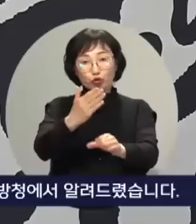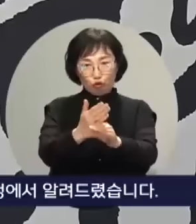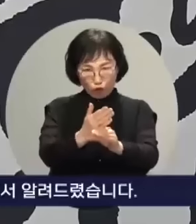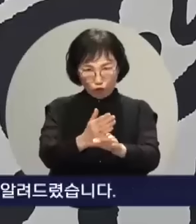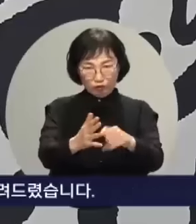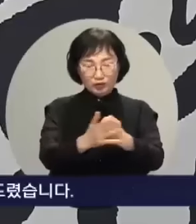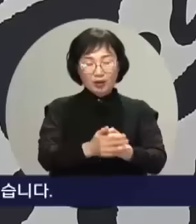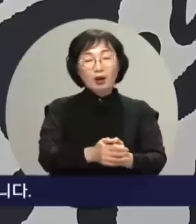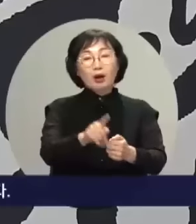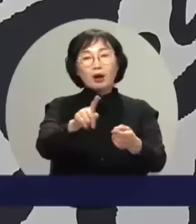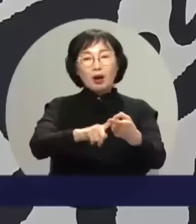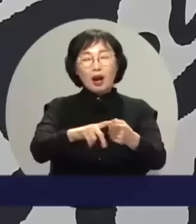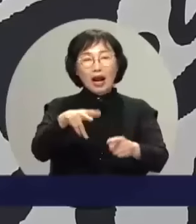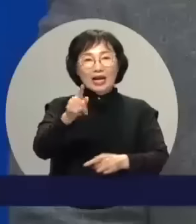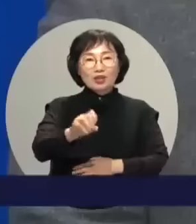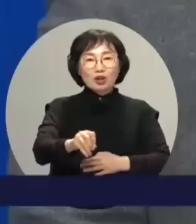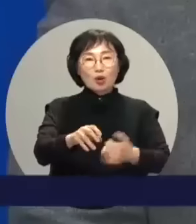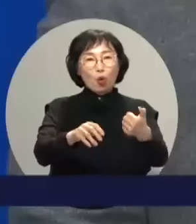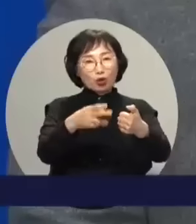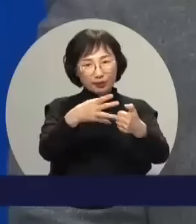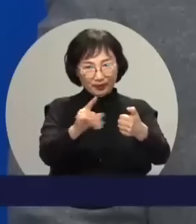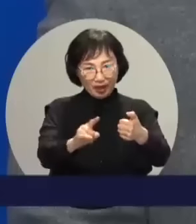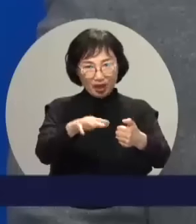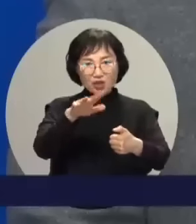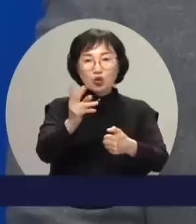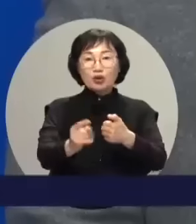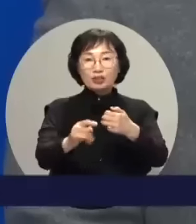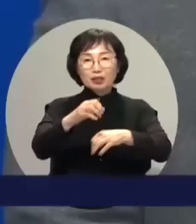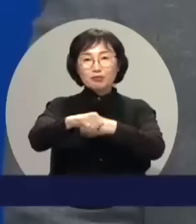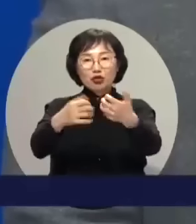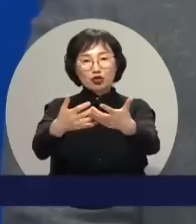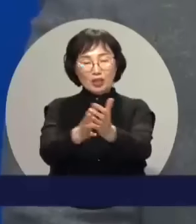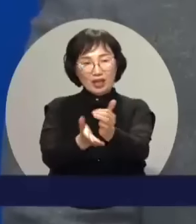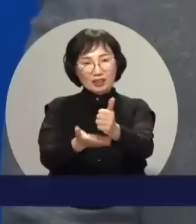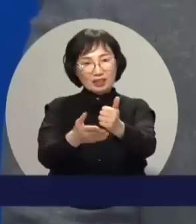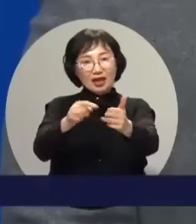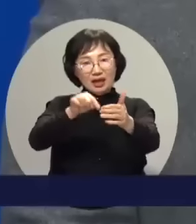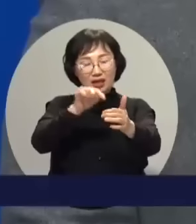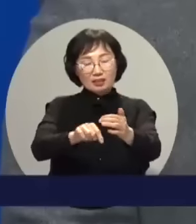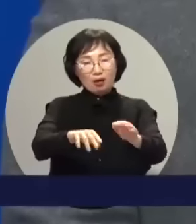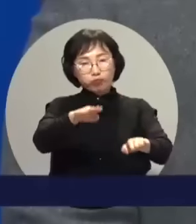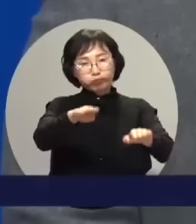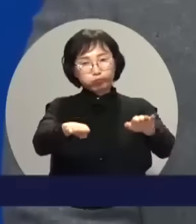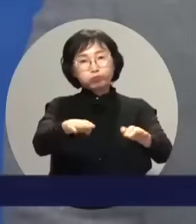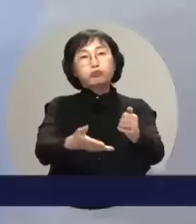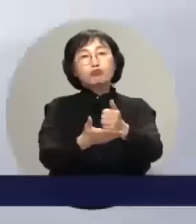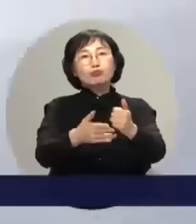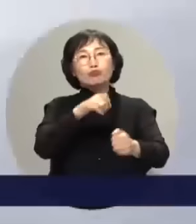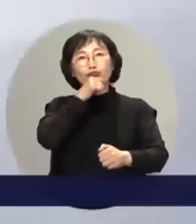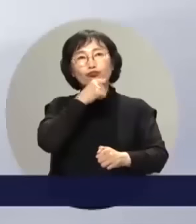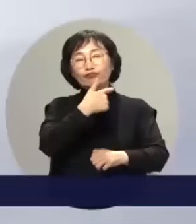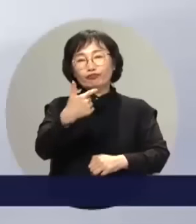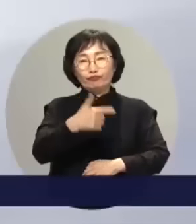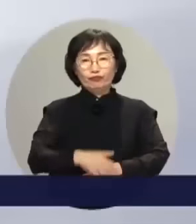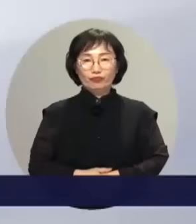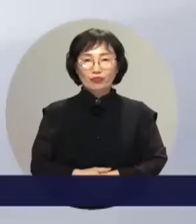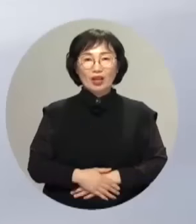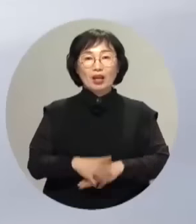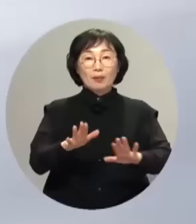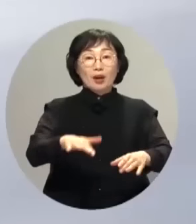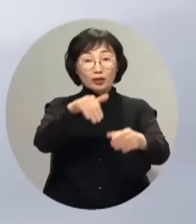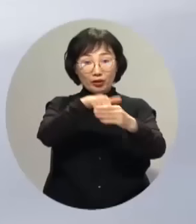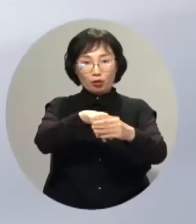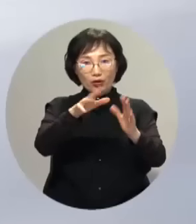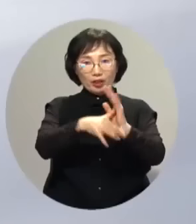50대와 자영업자 최영재는 민주당 지지층에서 상대적으로 지지세가 많았습니다 이번 총선의